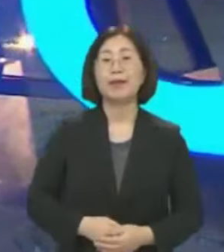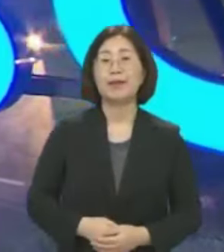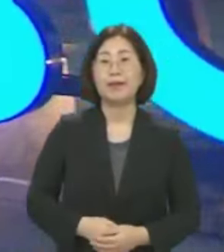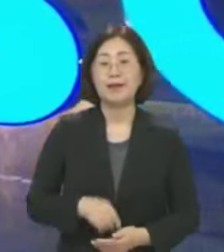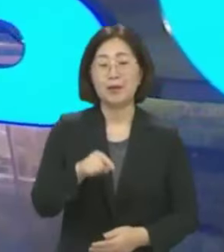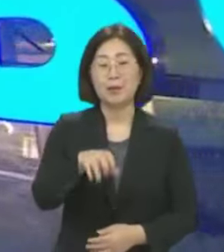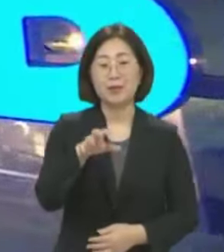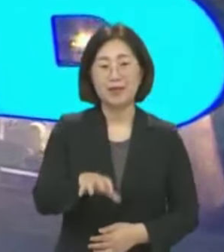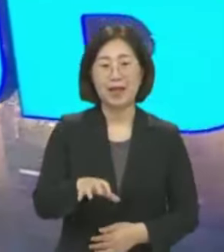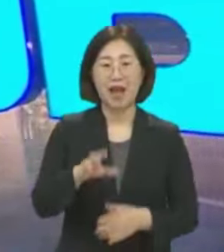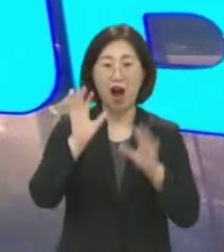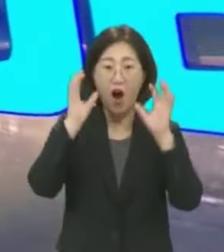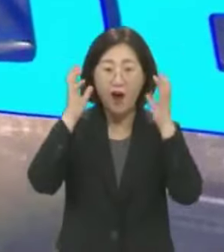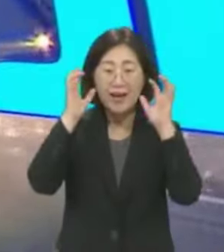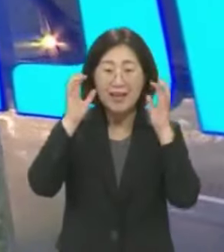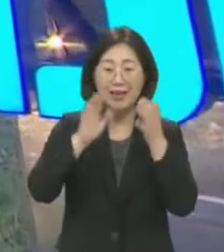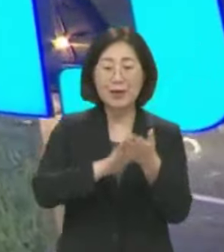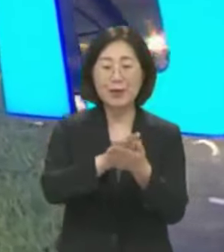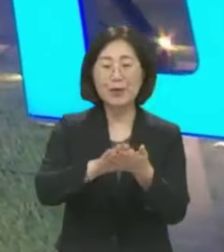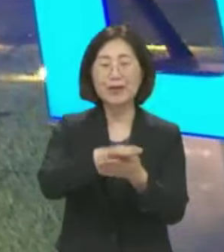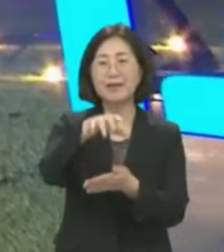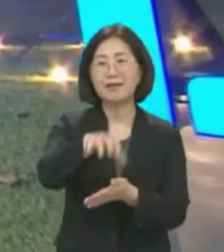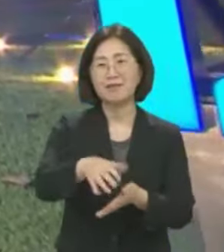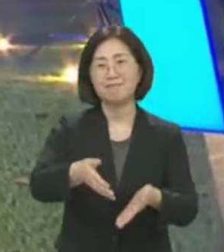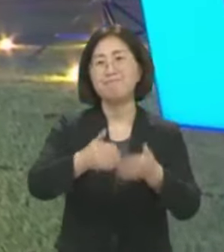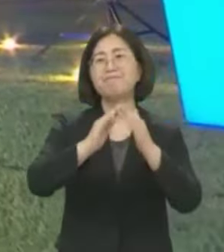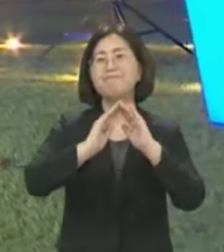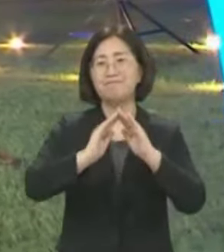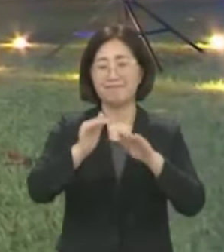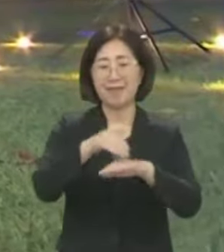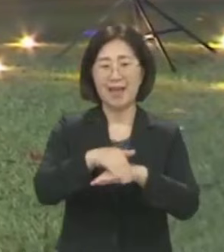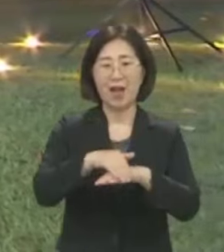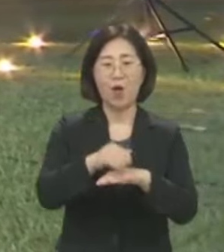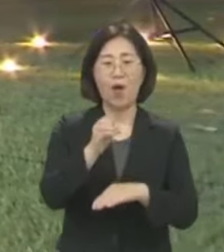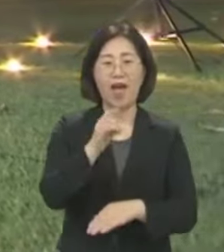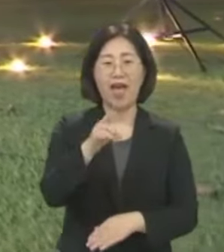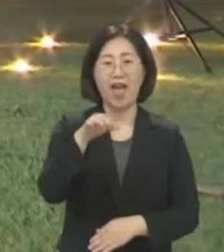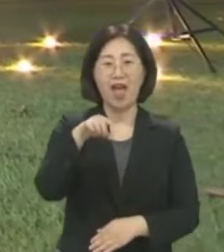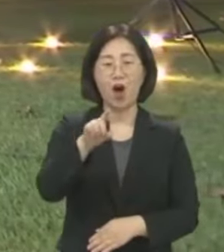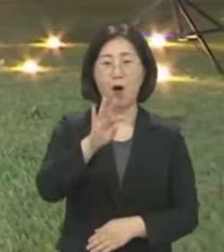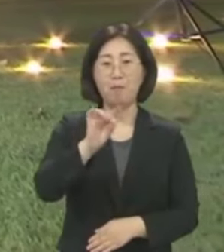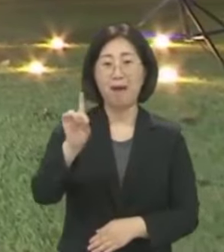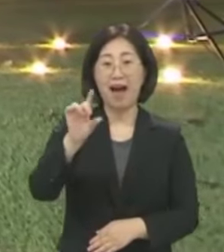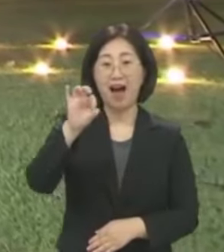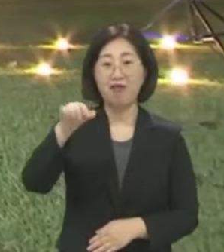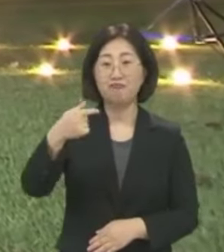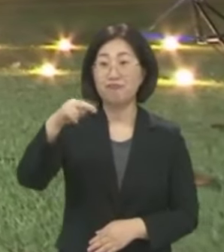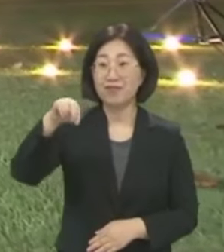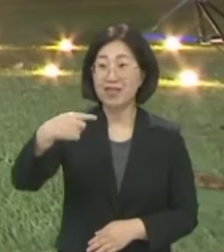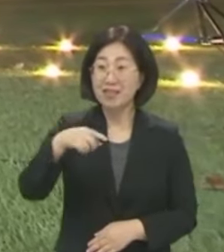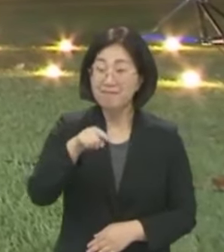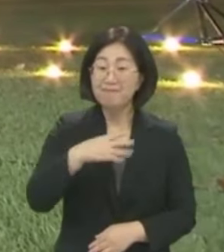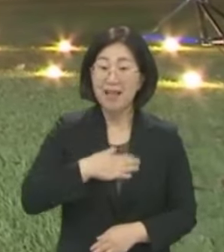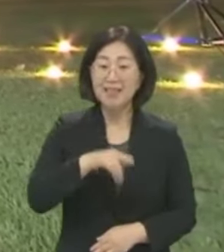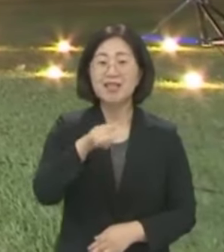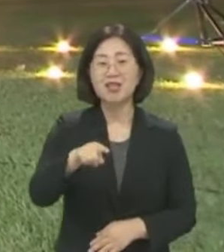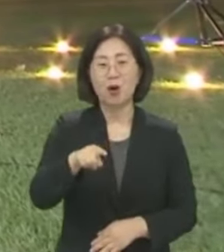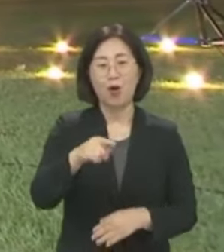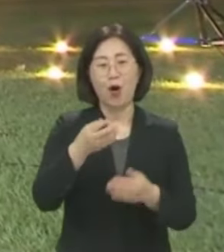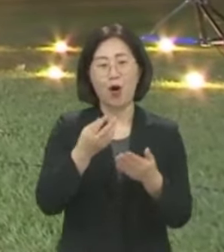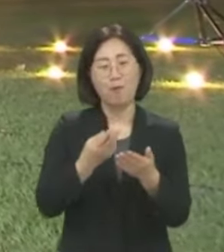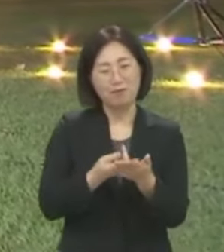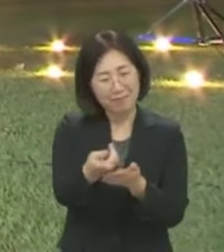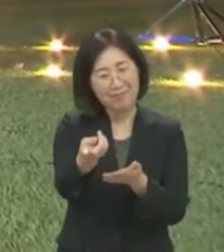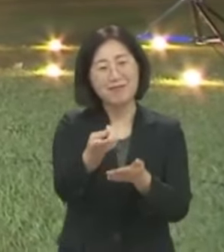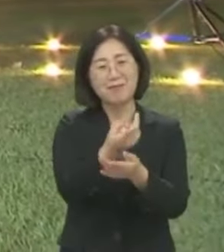여기 이제 어린이 놀이터도 이렇게 만들어가지고 에어바운스, 대형 에어바운스도 설치가 됩니다. 일반적으로